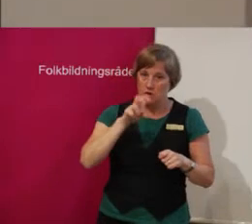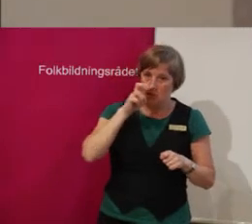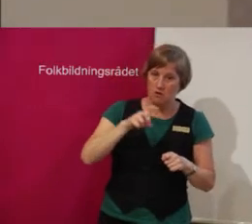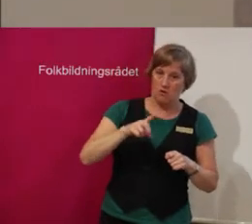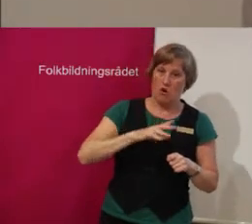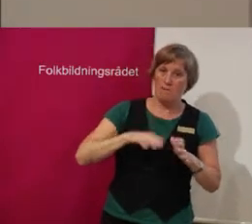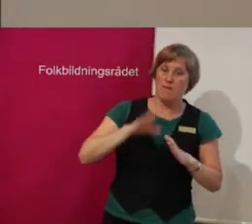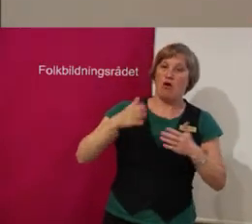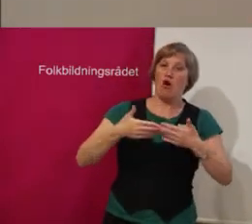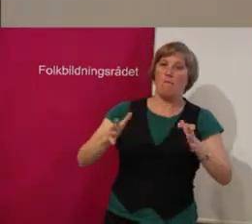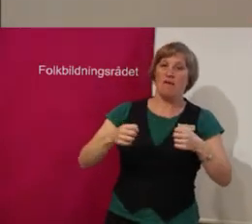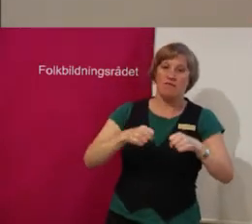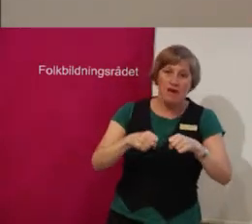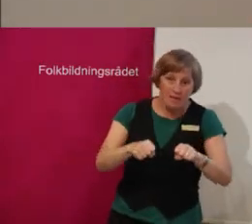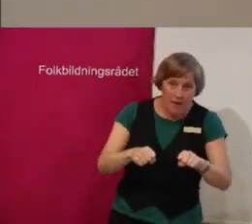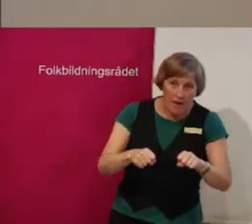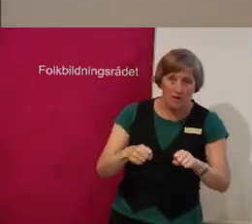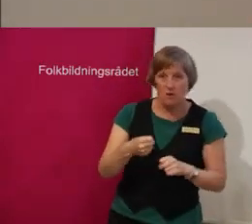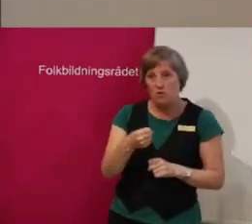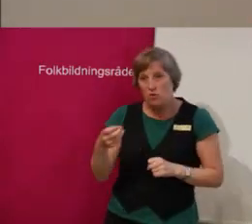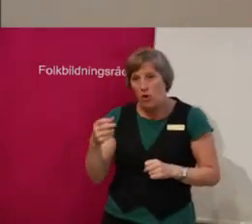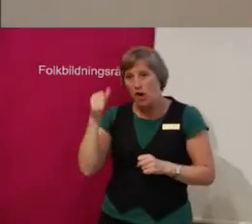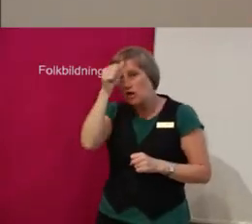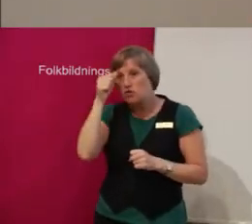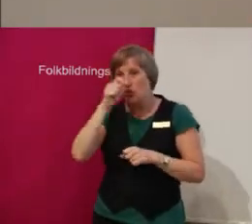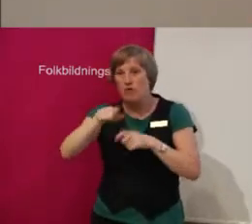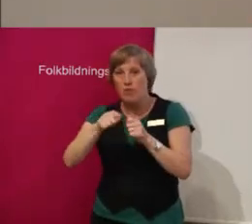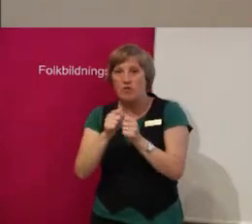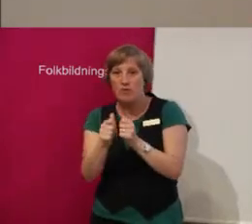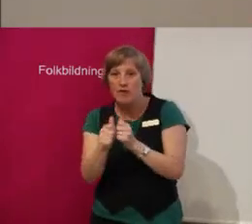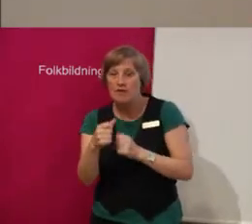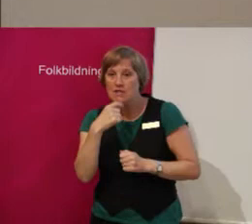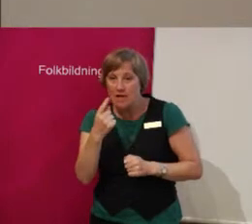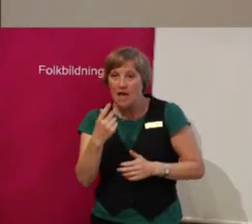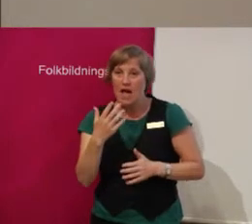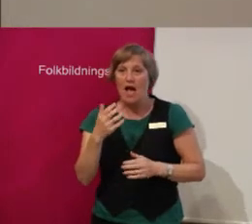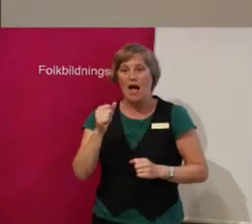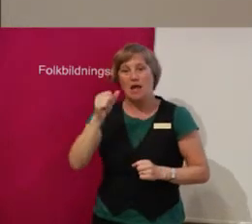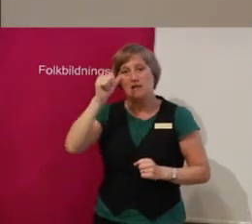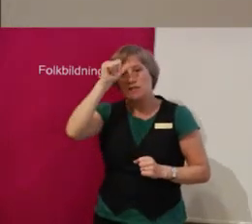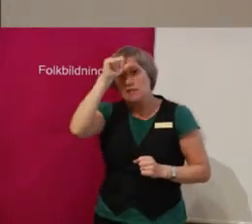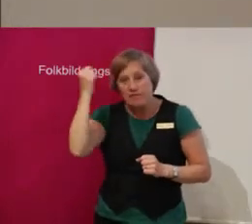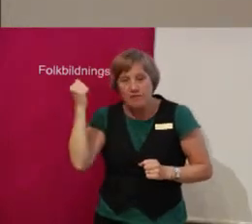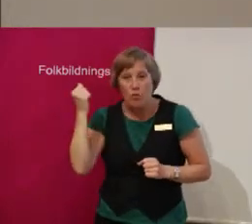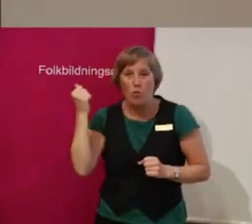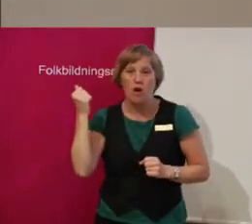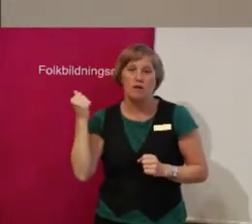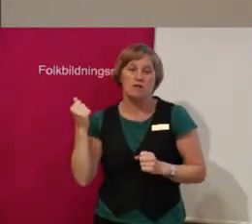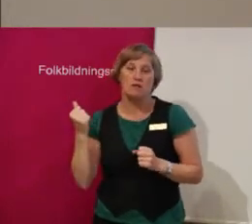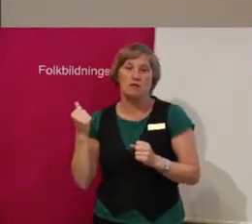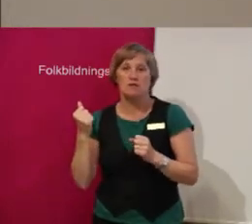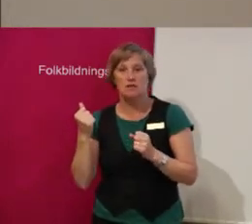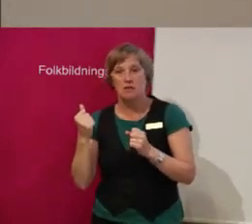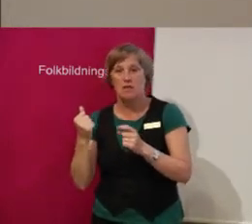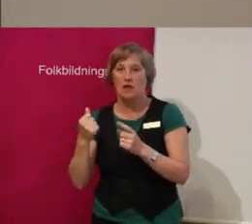finns, menar en del av de studieförbundsföreträdare vi har talat med, vissa svårigheter med att få människor att